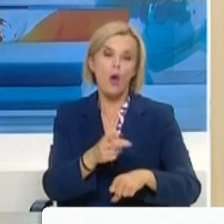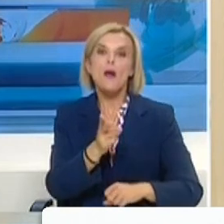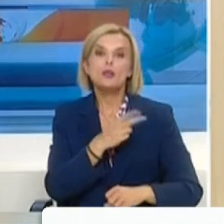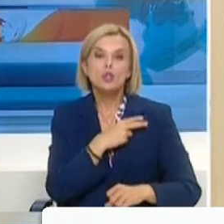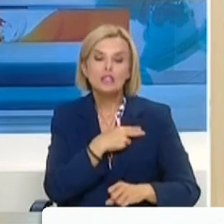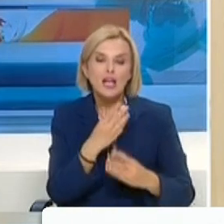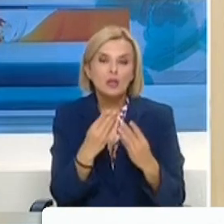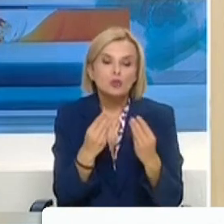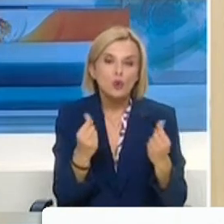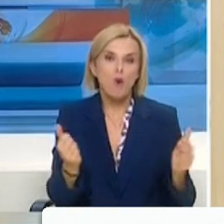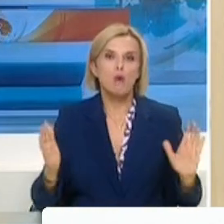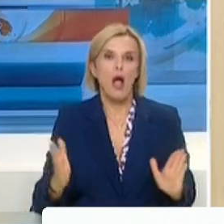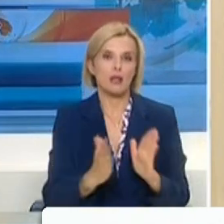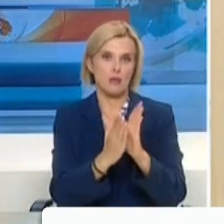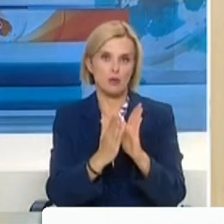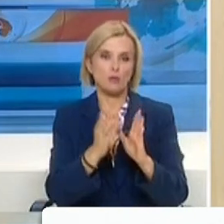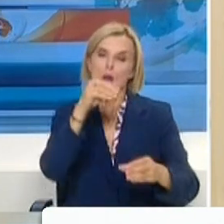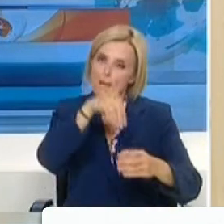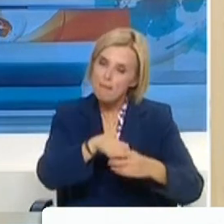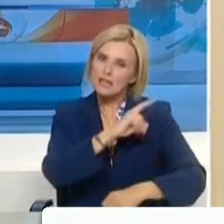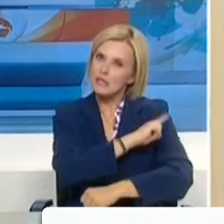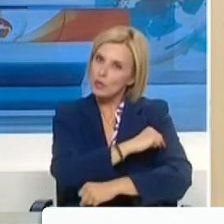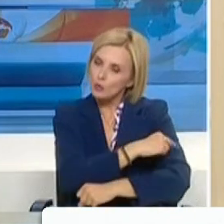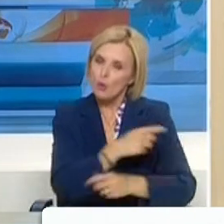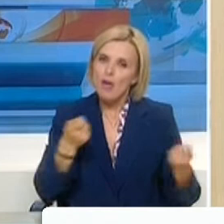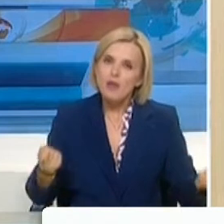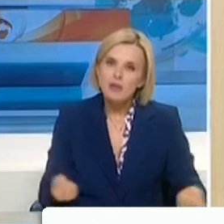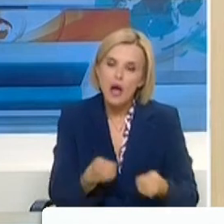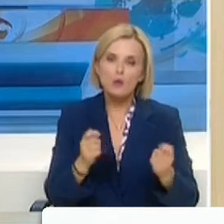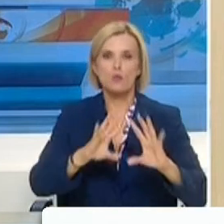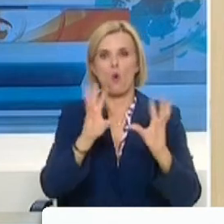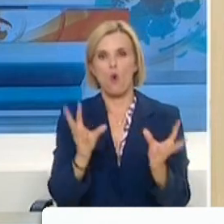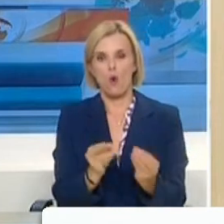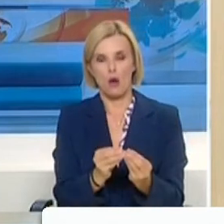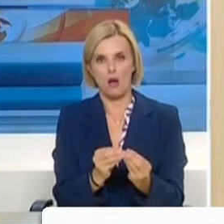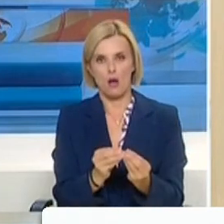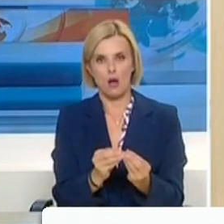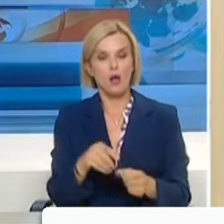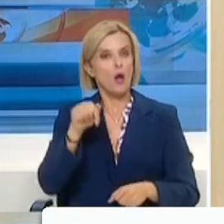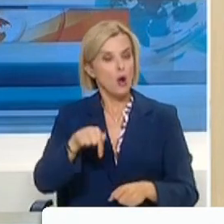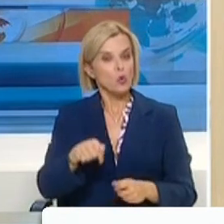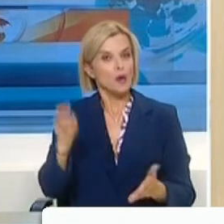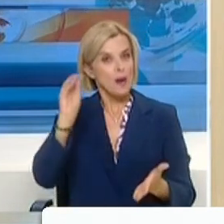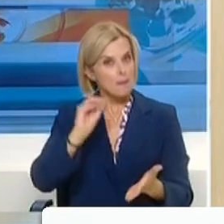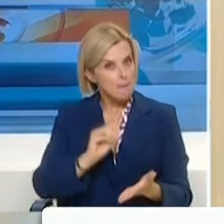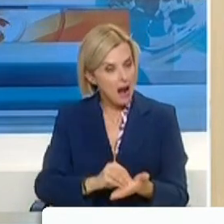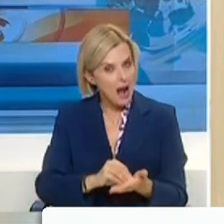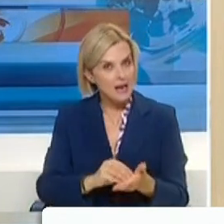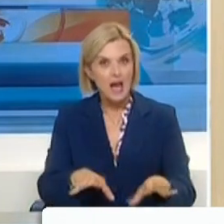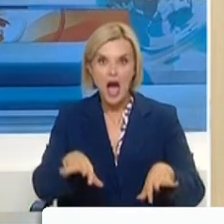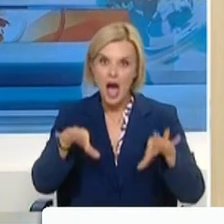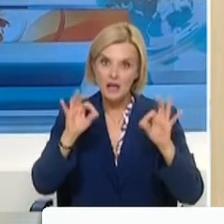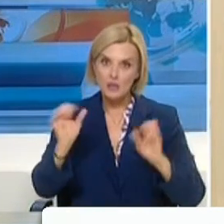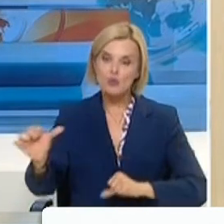δεν έγινε στο Εθνικό Σύστημα Υγείας. Και τώρα, μάλιστα, που επανερχόμαστε στην κανονικότητα,